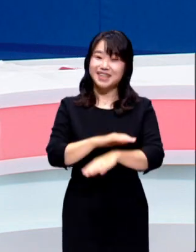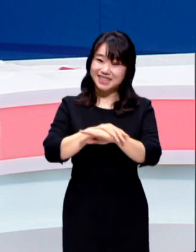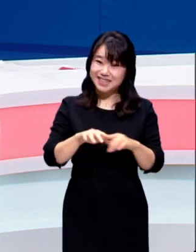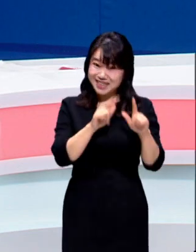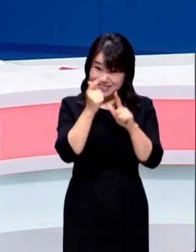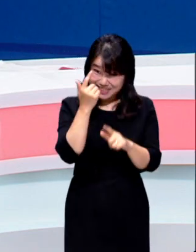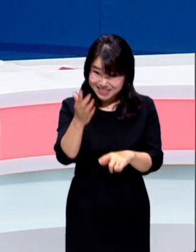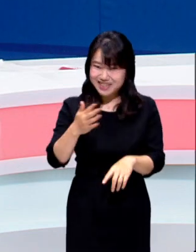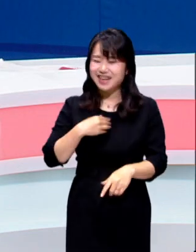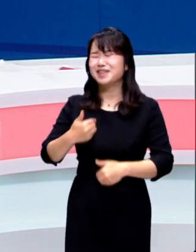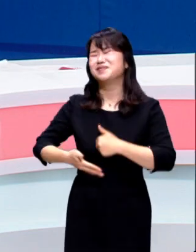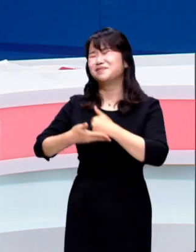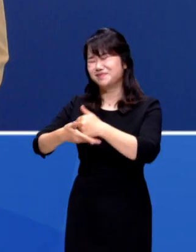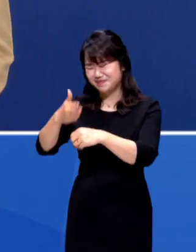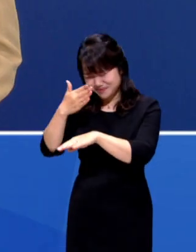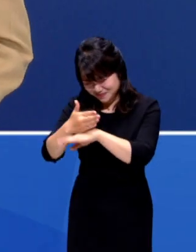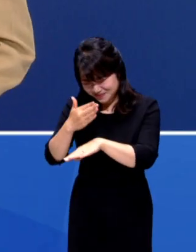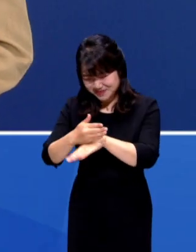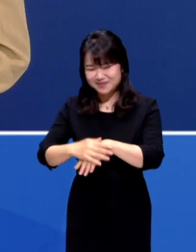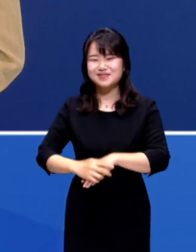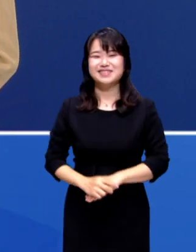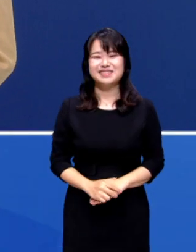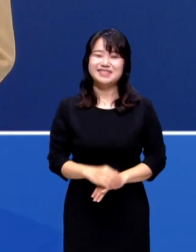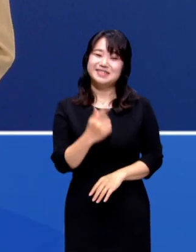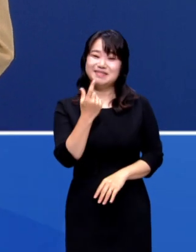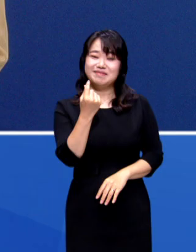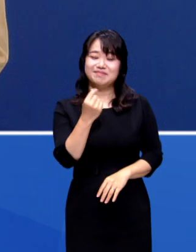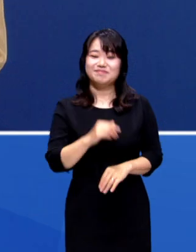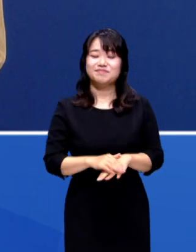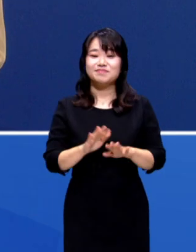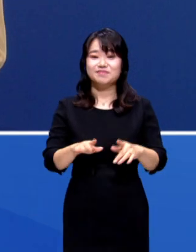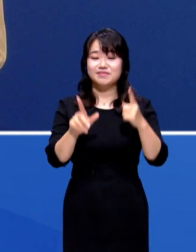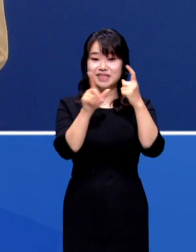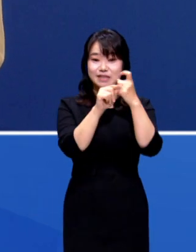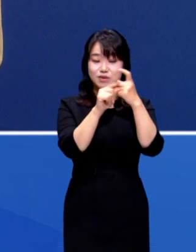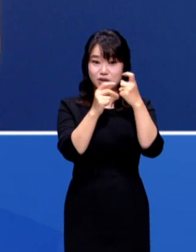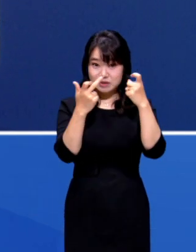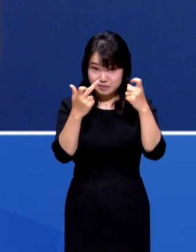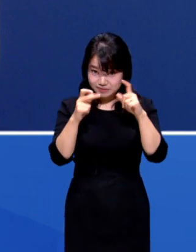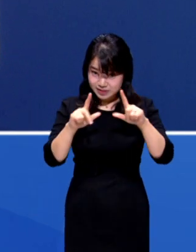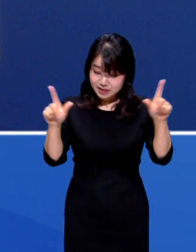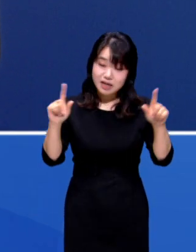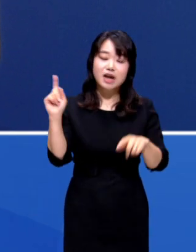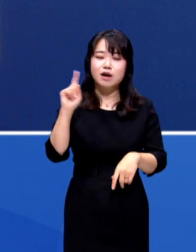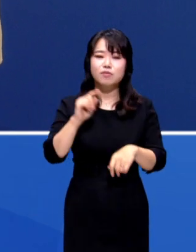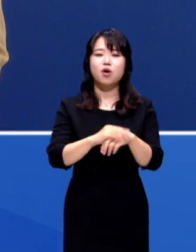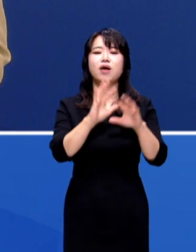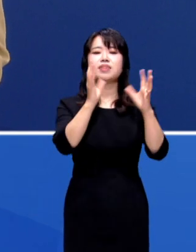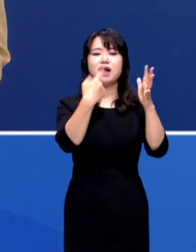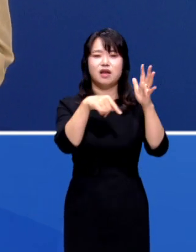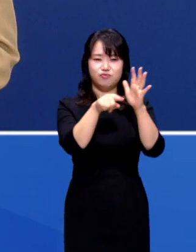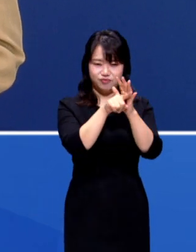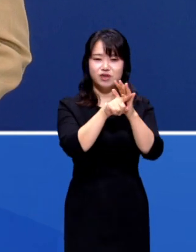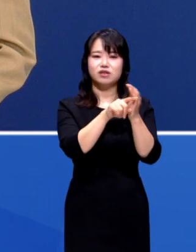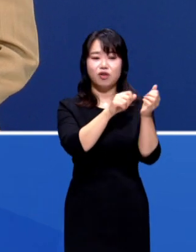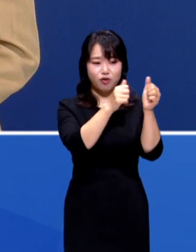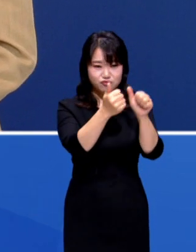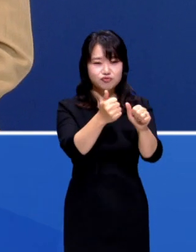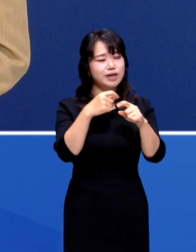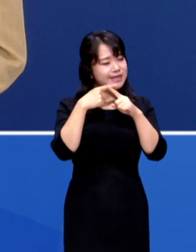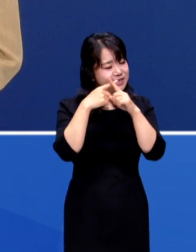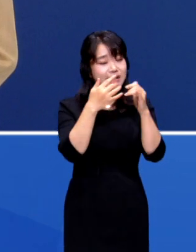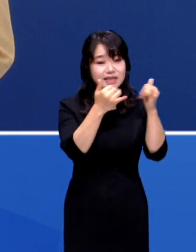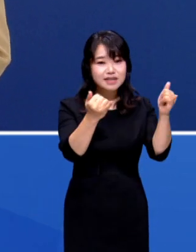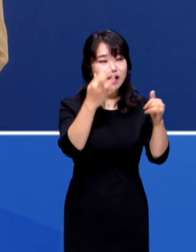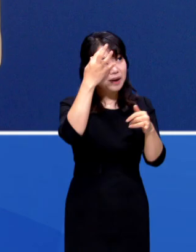예, 불러주셔서 고맙습니다. 네. 앞서 말씀드린 대로 오는 17일이 이제 순국선열의 날입니다. 이제 법정 기념일이기도 한데